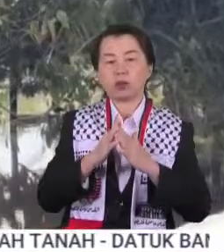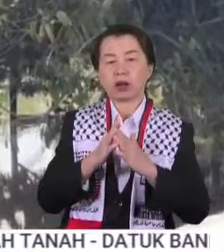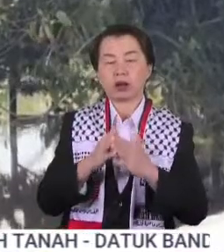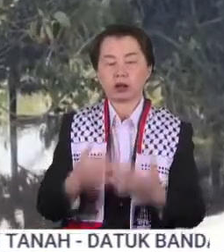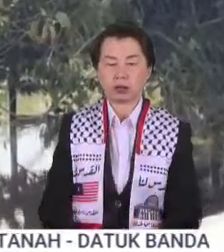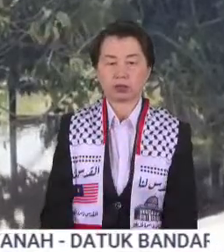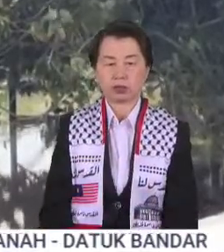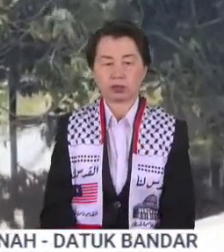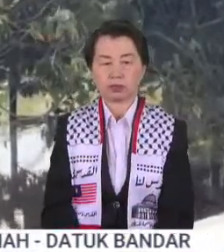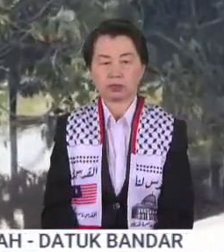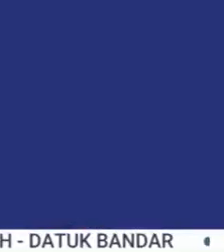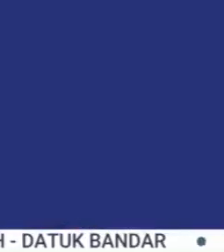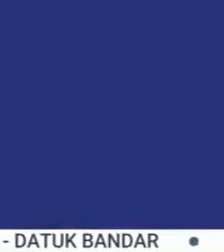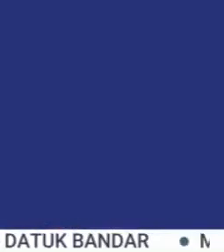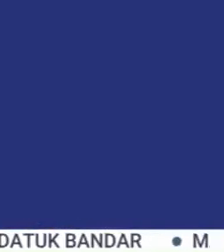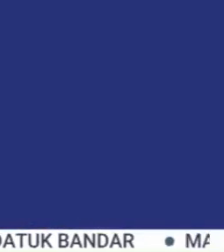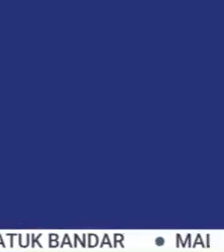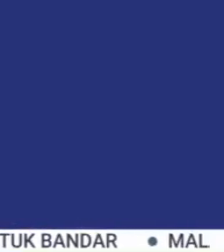masing-masing.